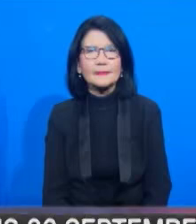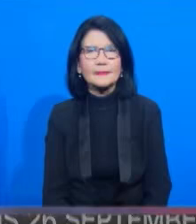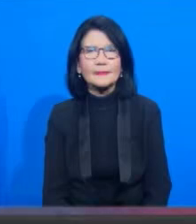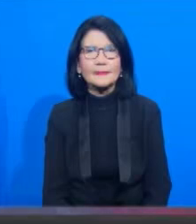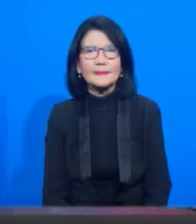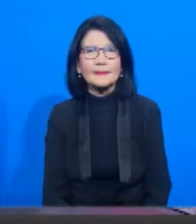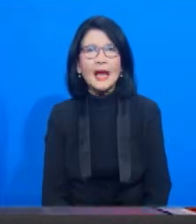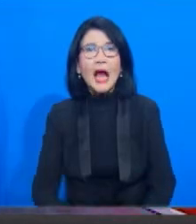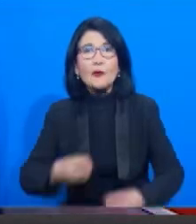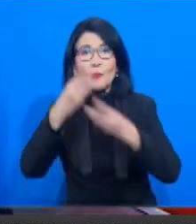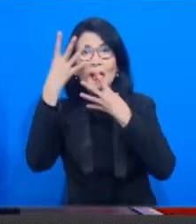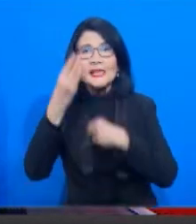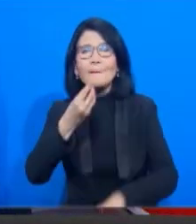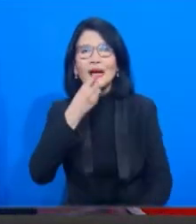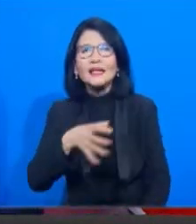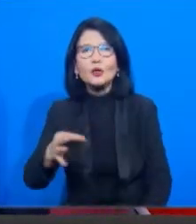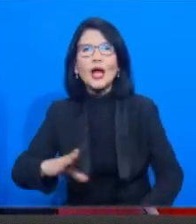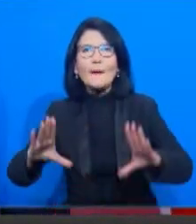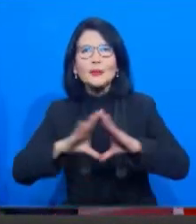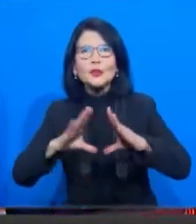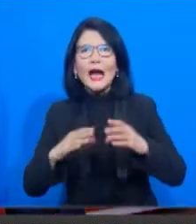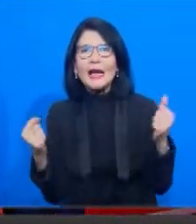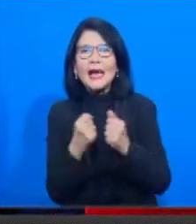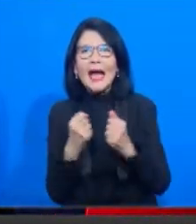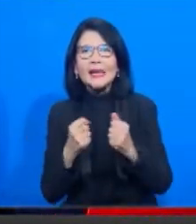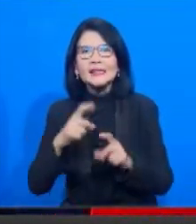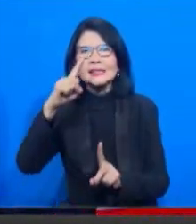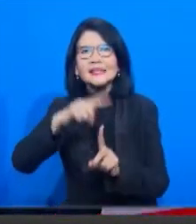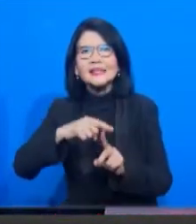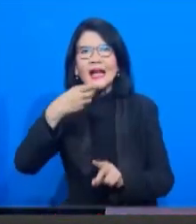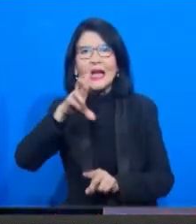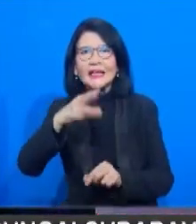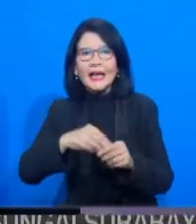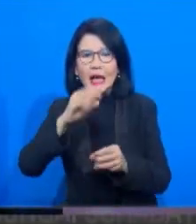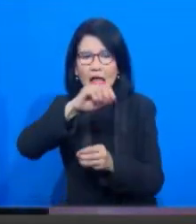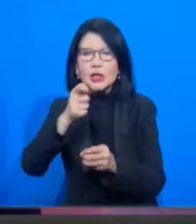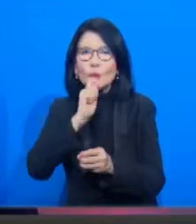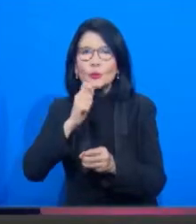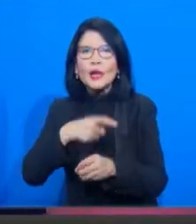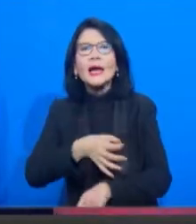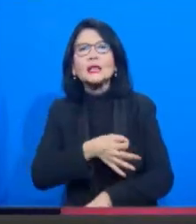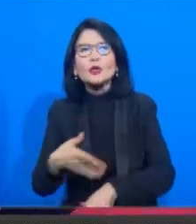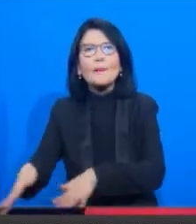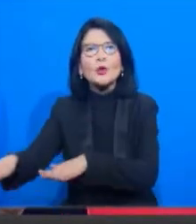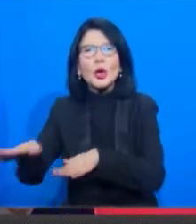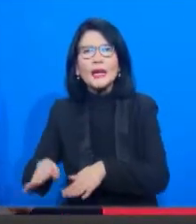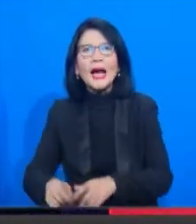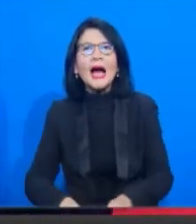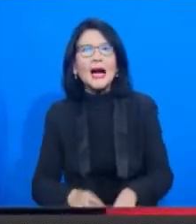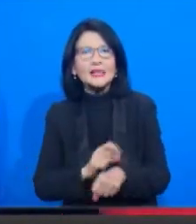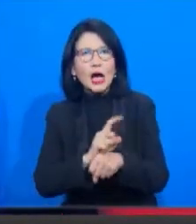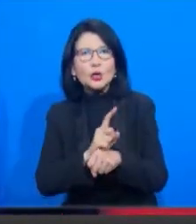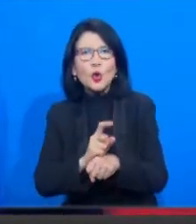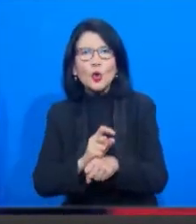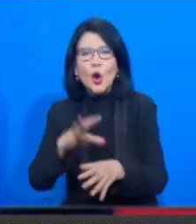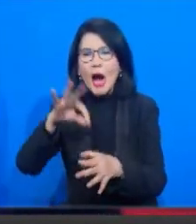Berikutnya kita ke informasi kuliner. Di Mojokerto ada es teler dengan topping es krim. Sementara di Boyolali, Jawa Tengah ada sebuah kedai teh yang disajikan